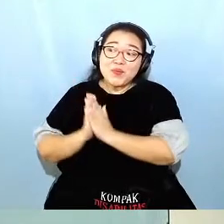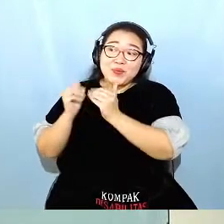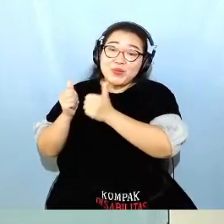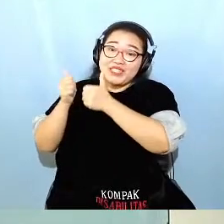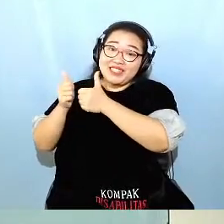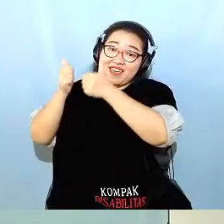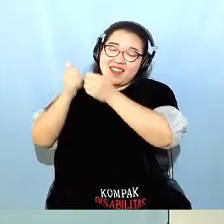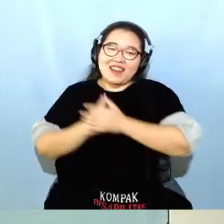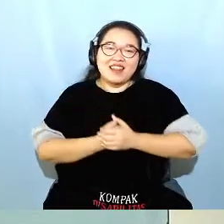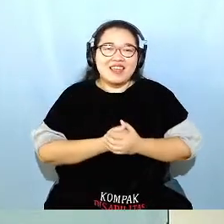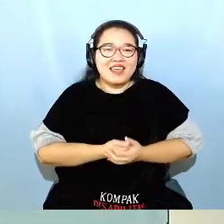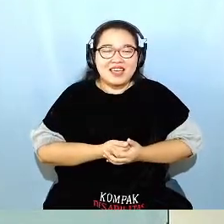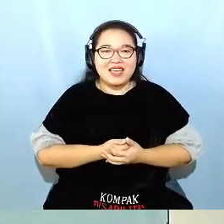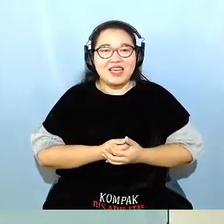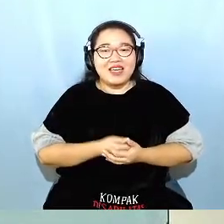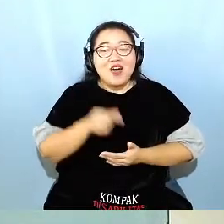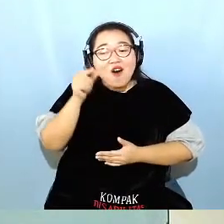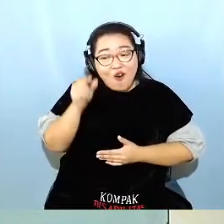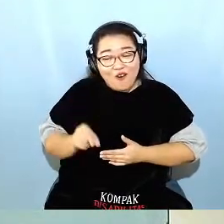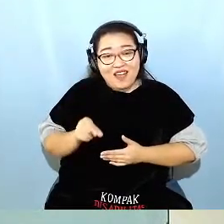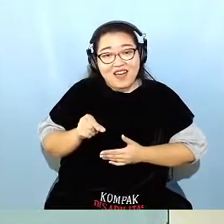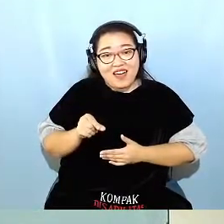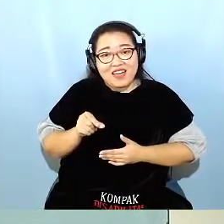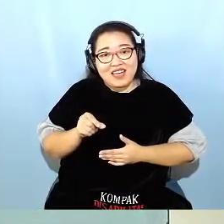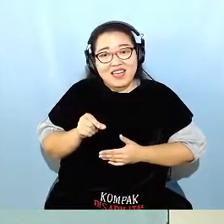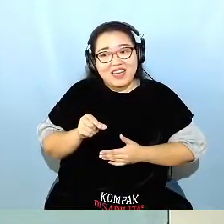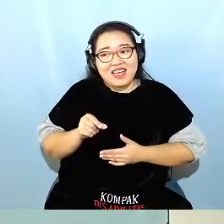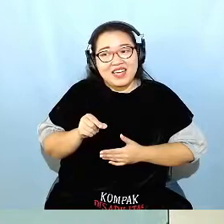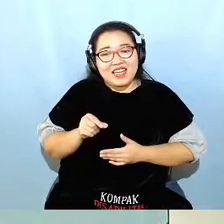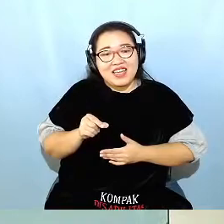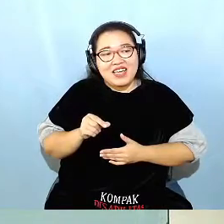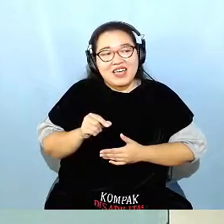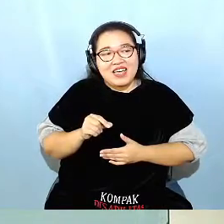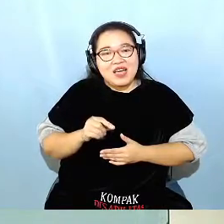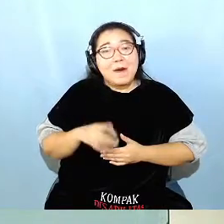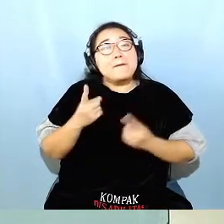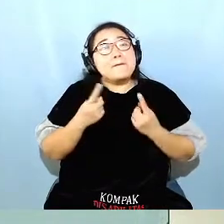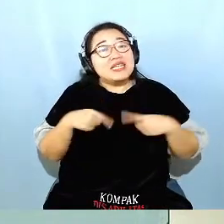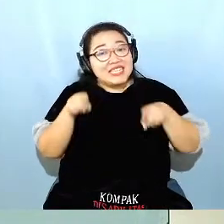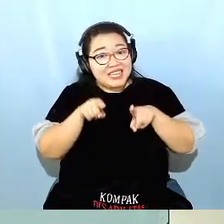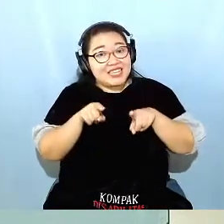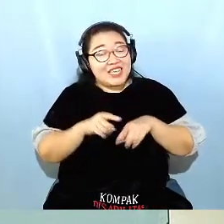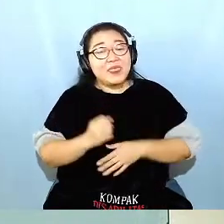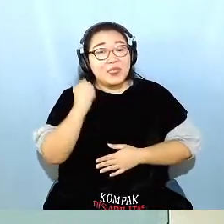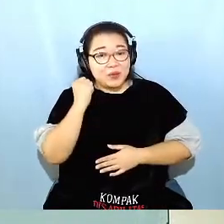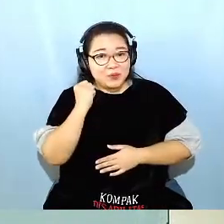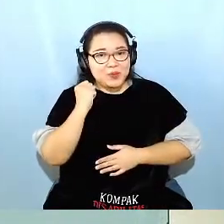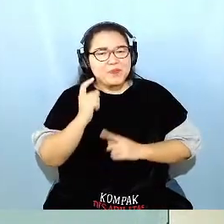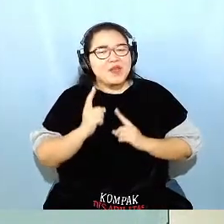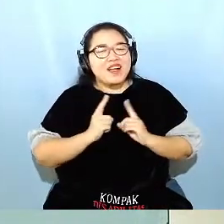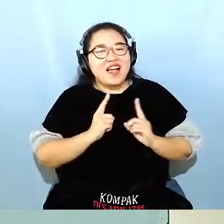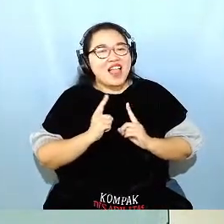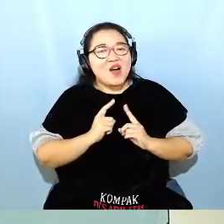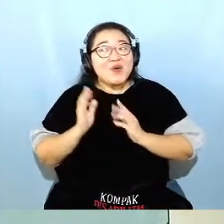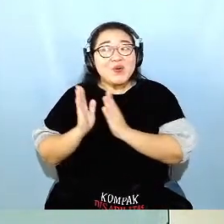Orang diteguhkan ketika orang dipuji. Contohnya kur ini, meskipun